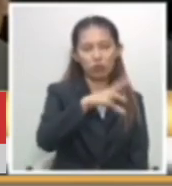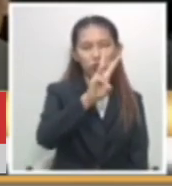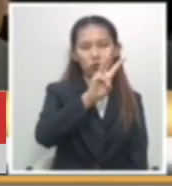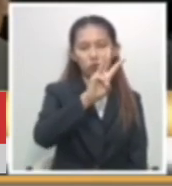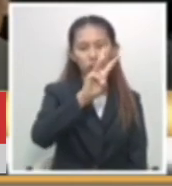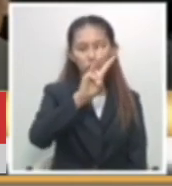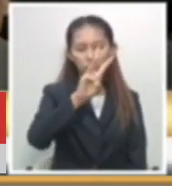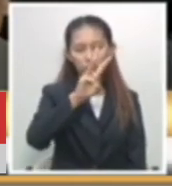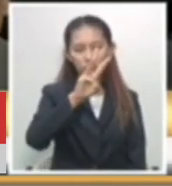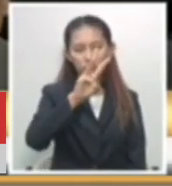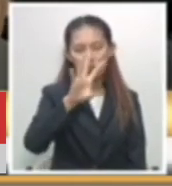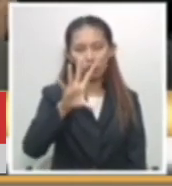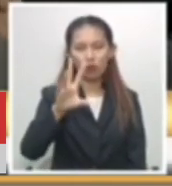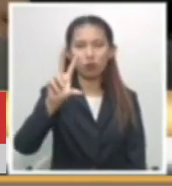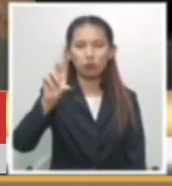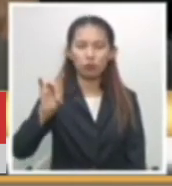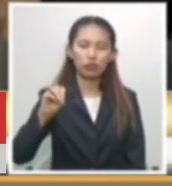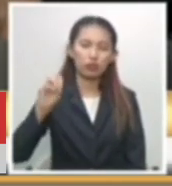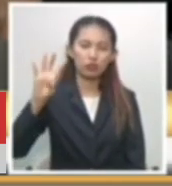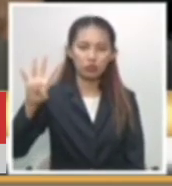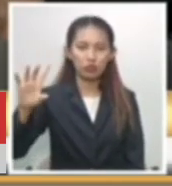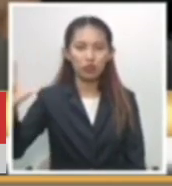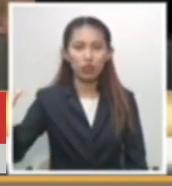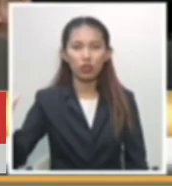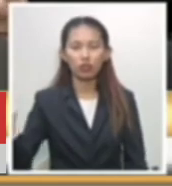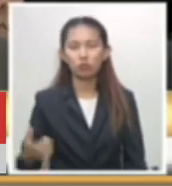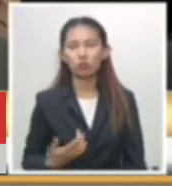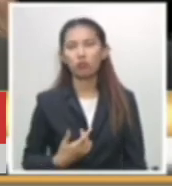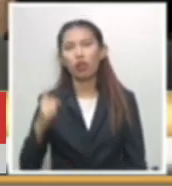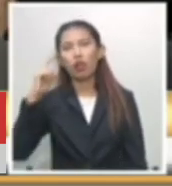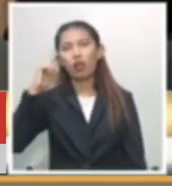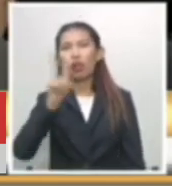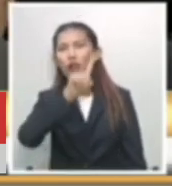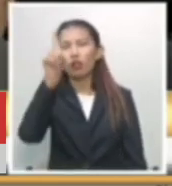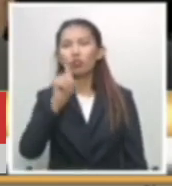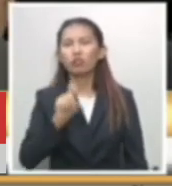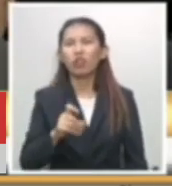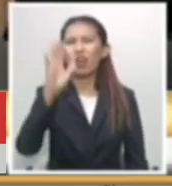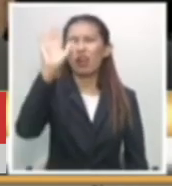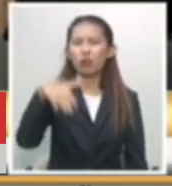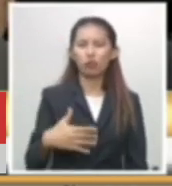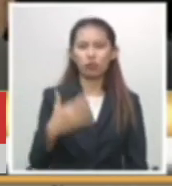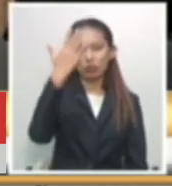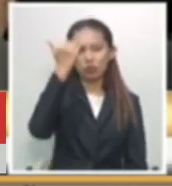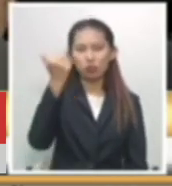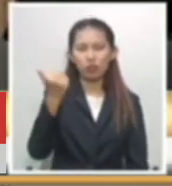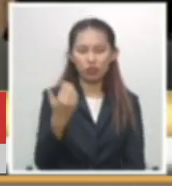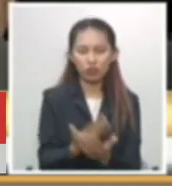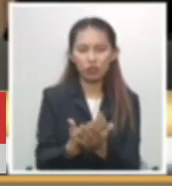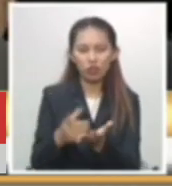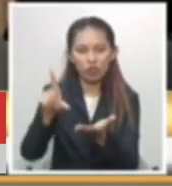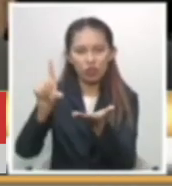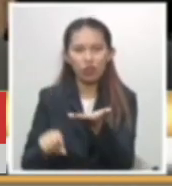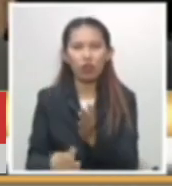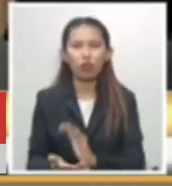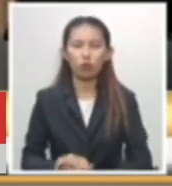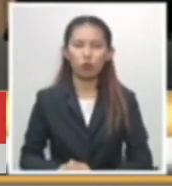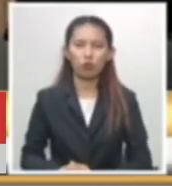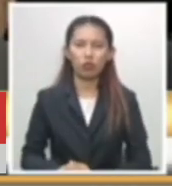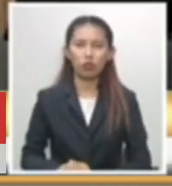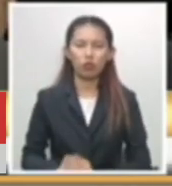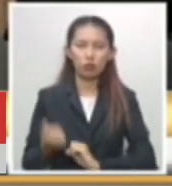8,684 ล้านผมสงสัยครับทำไมใช้น้อยลงมากประมาณ 1,300 ล้านเ